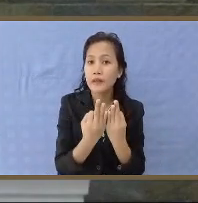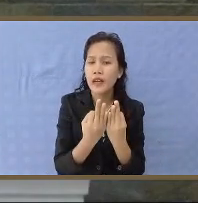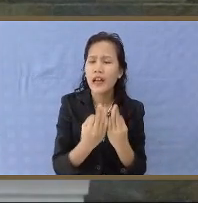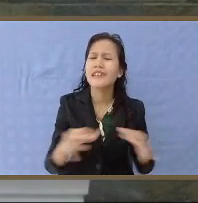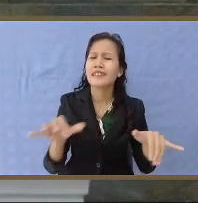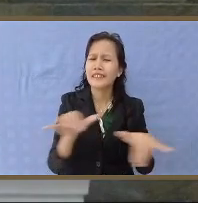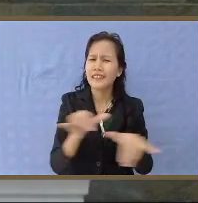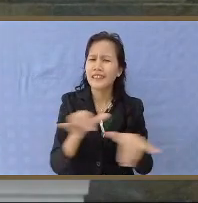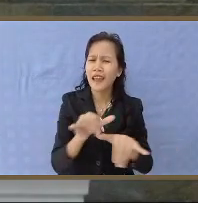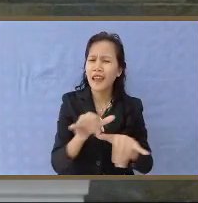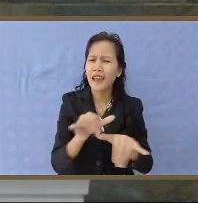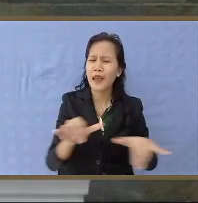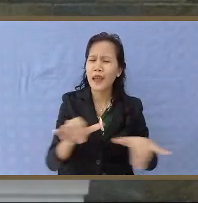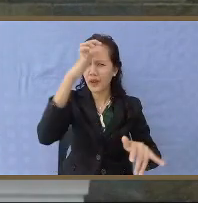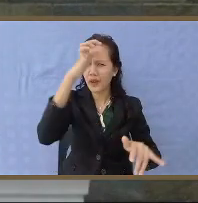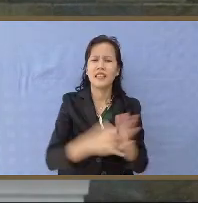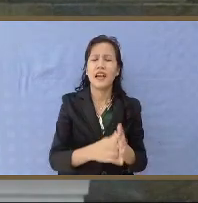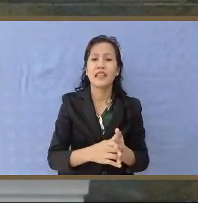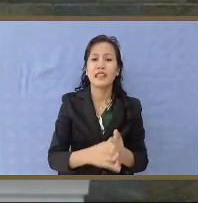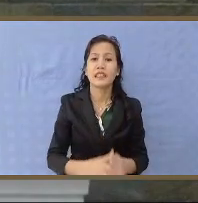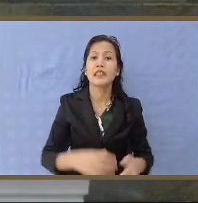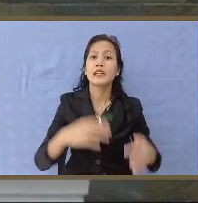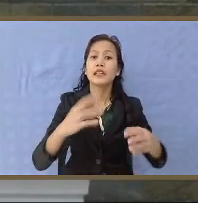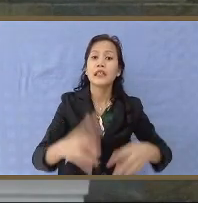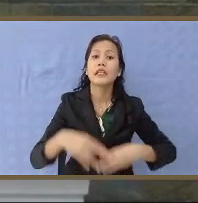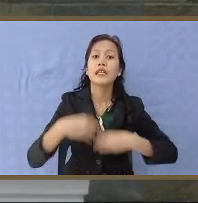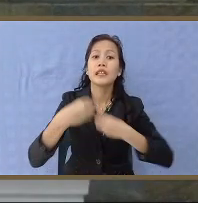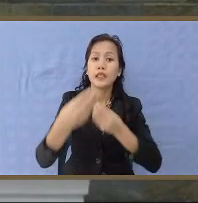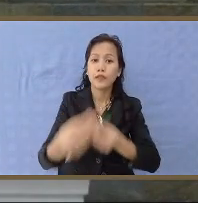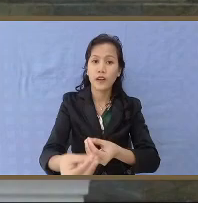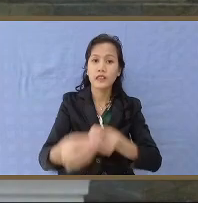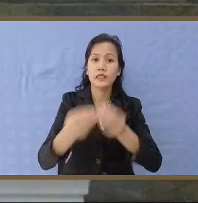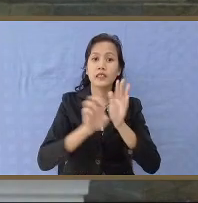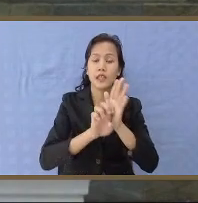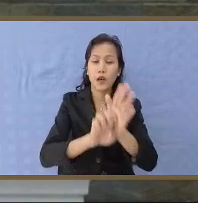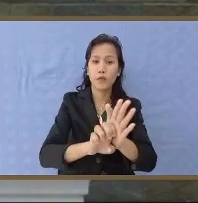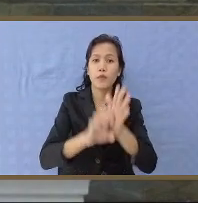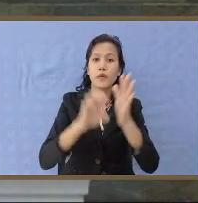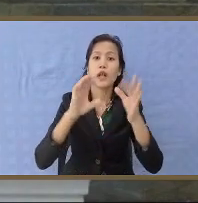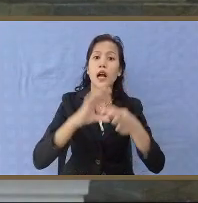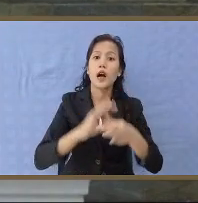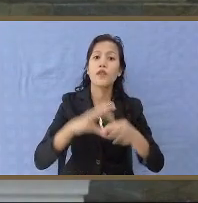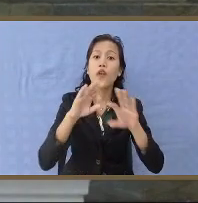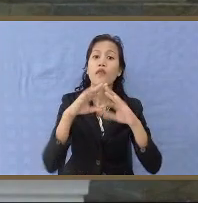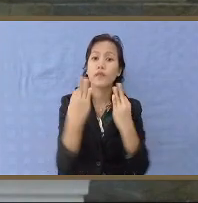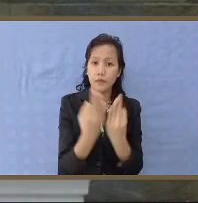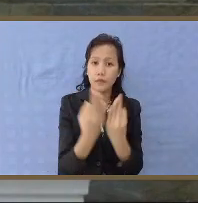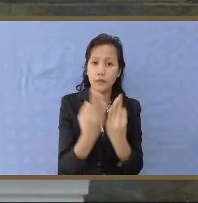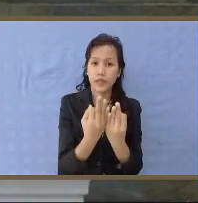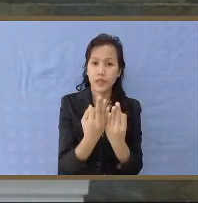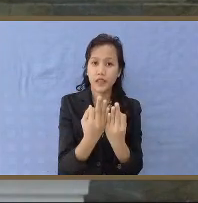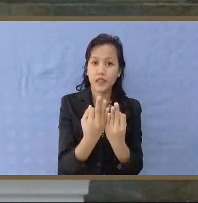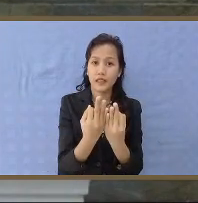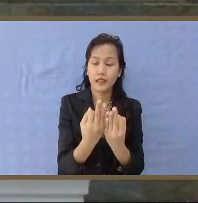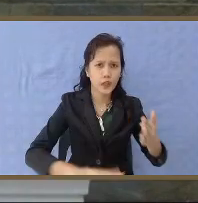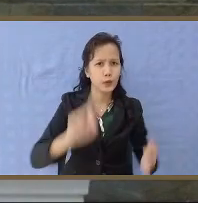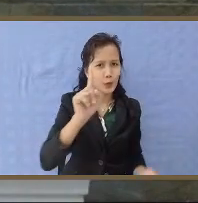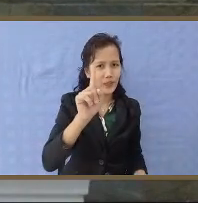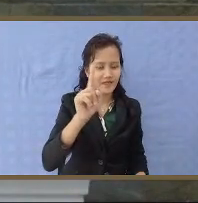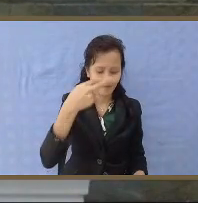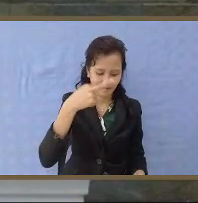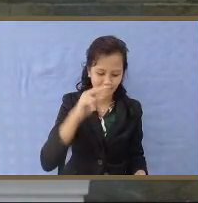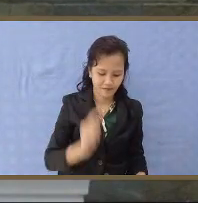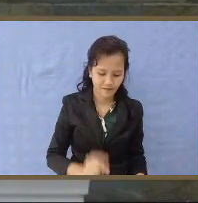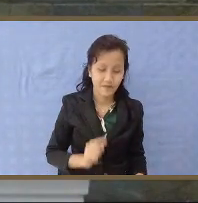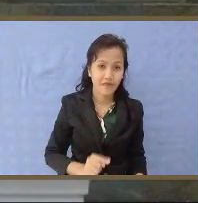the pattern of the family. Okay? Now notice what the Bible says in verse number 1. Except the Lord build the